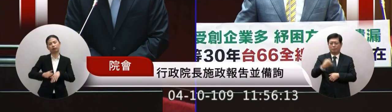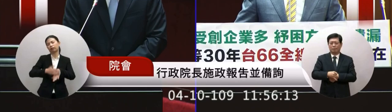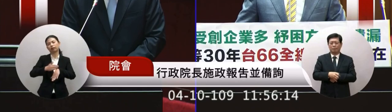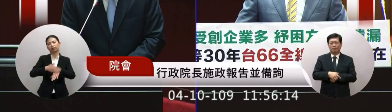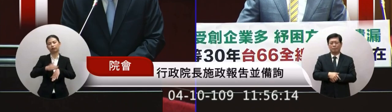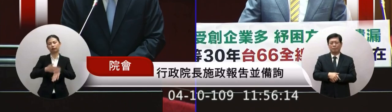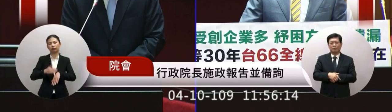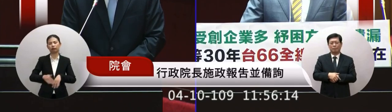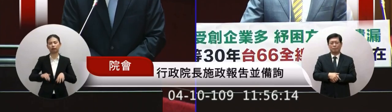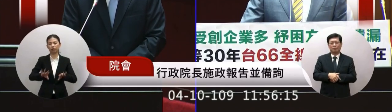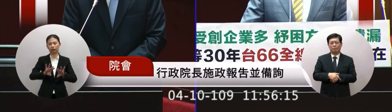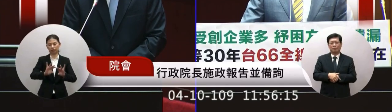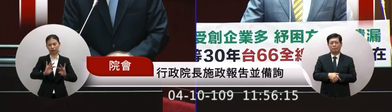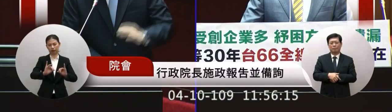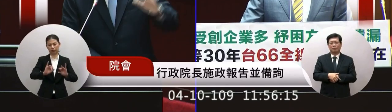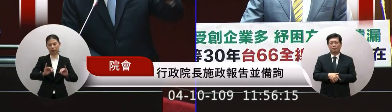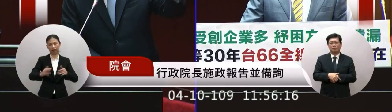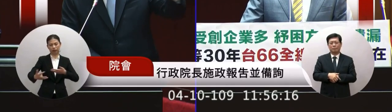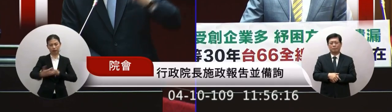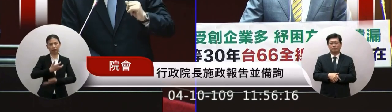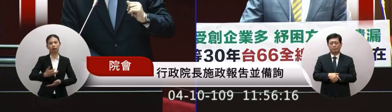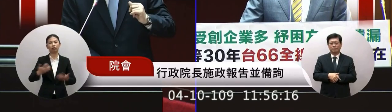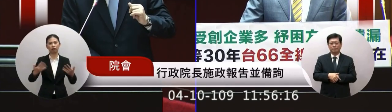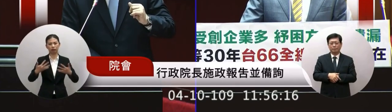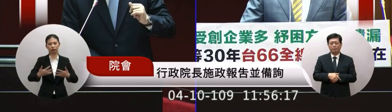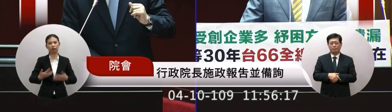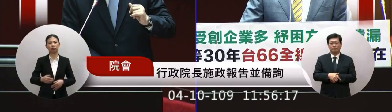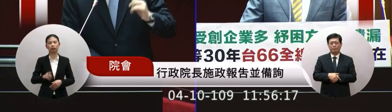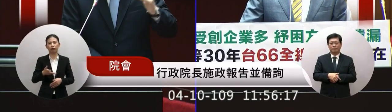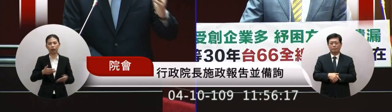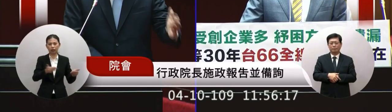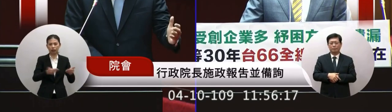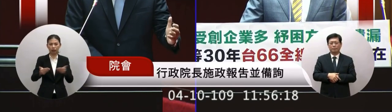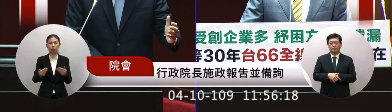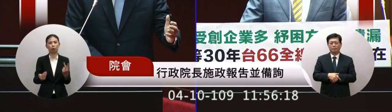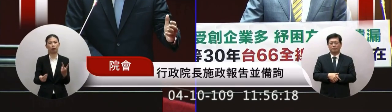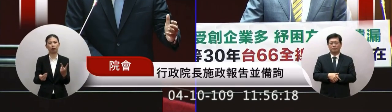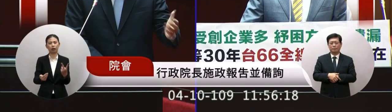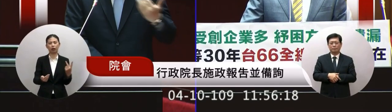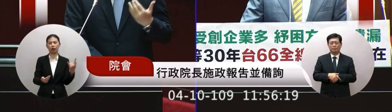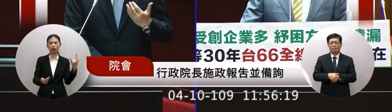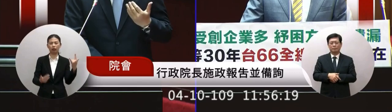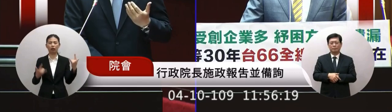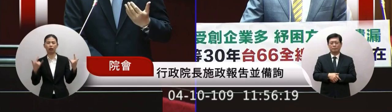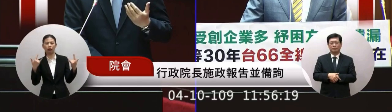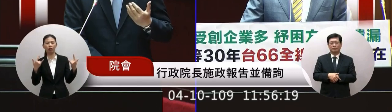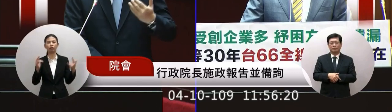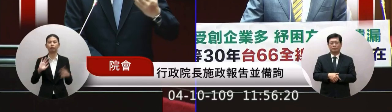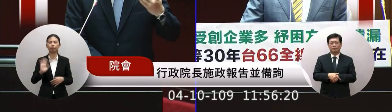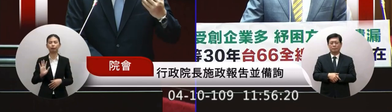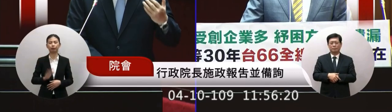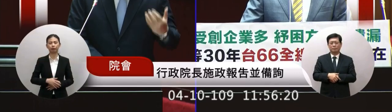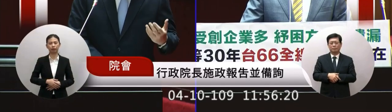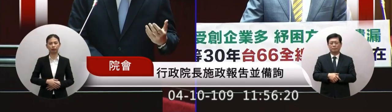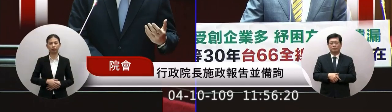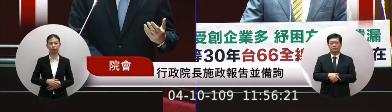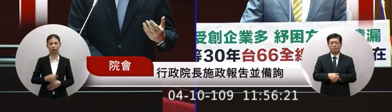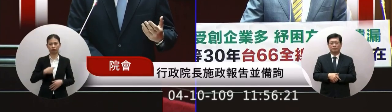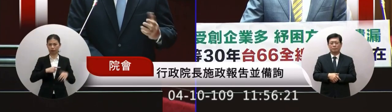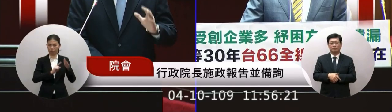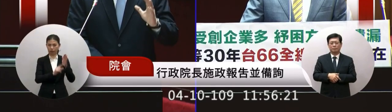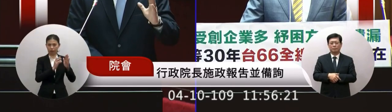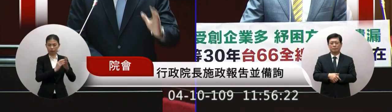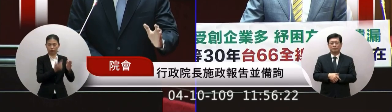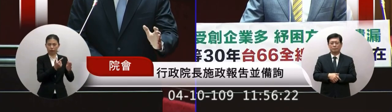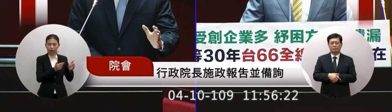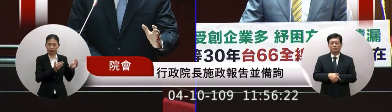就是用地取得的问题。那为什么分2个工区？因为与其在那边等，不如我们我们高工局可以做